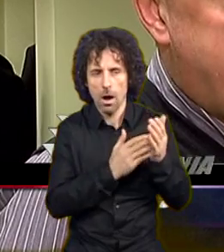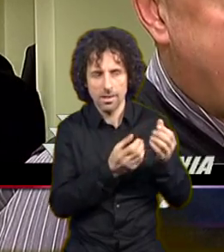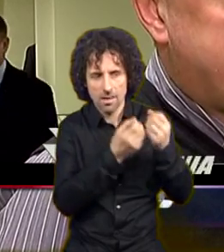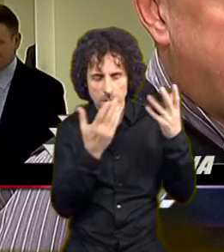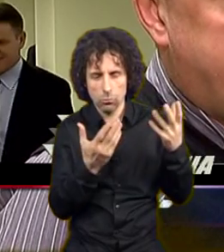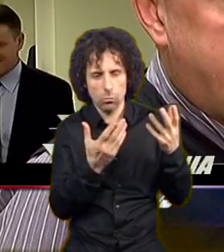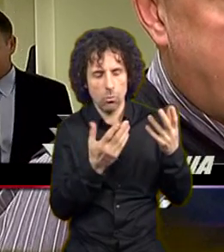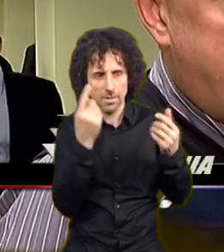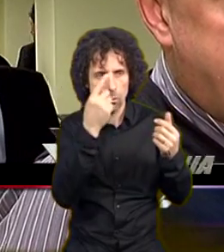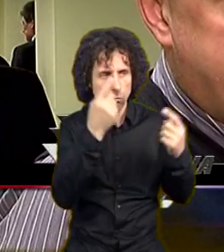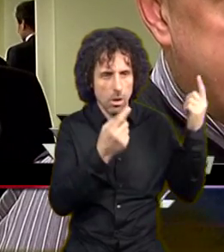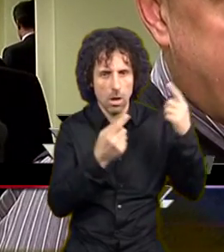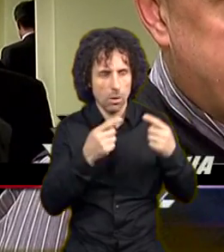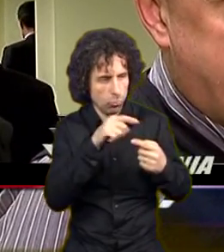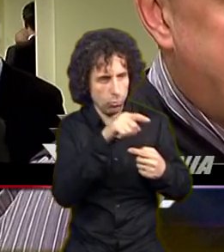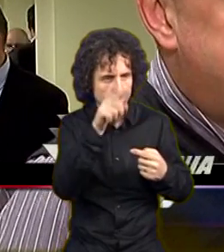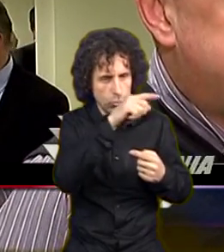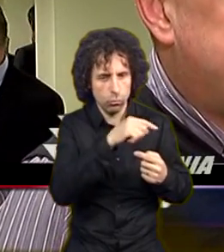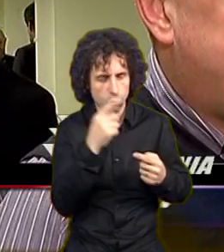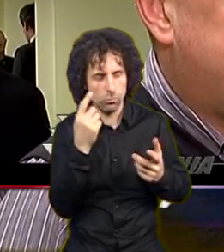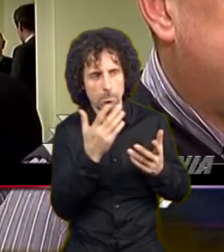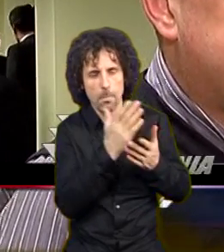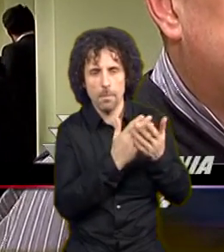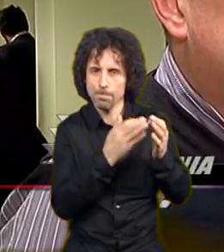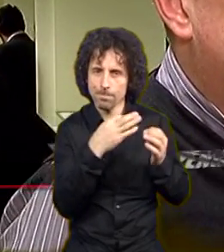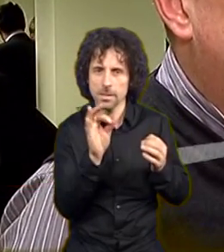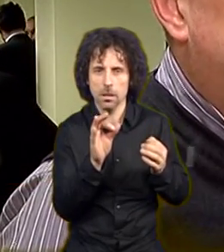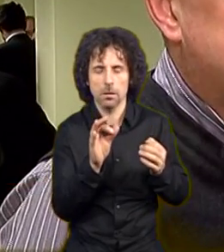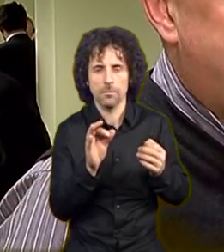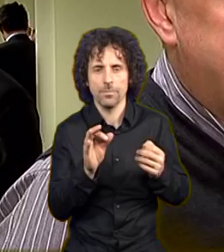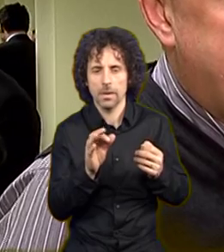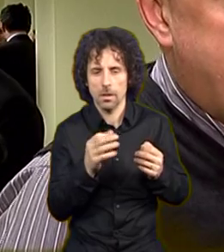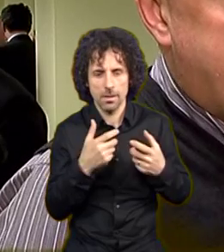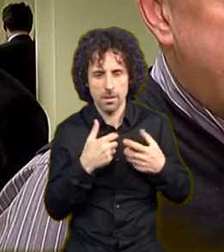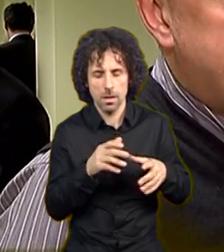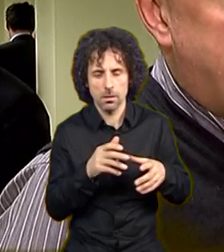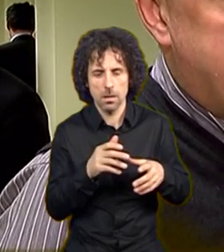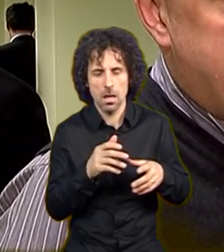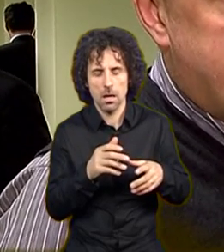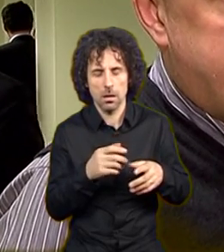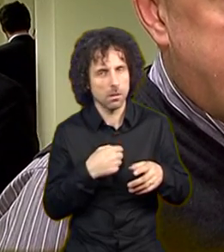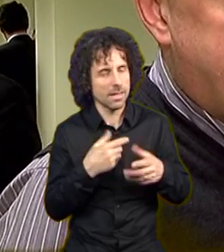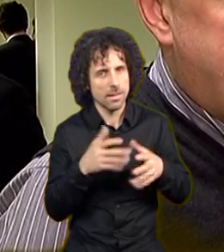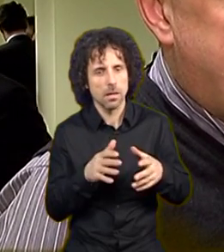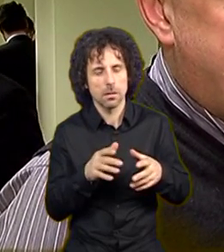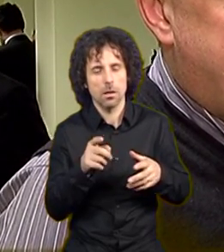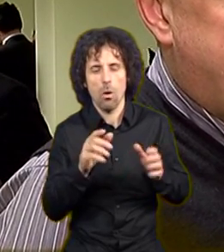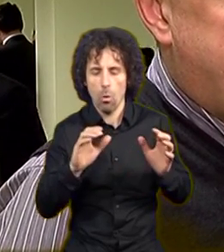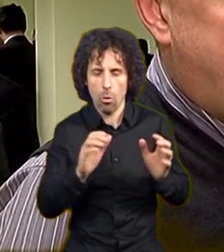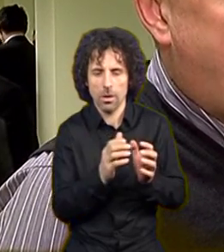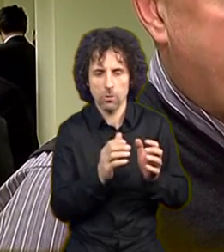z której jasno wynikałyby zagrożenia. Przy czym tak jak tutaj w czasie dyskusji podkreślałem, nie chciałbym, ażeby